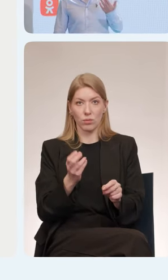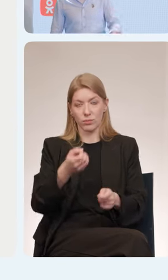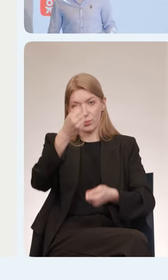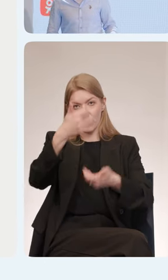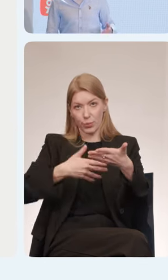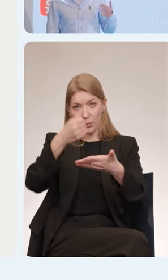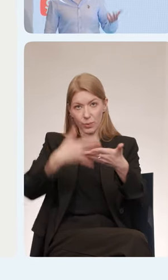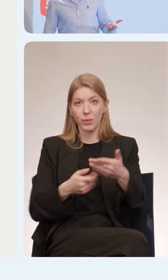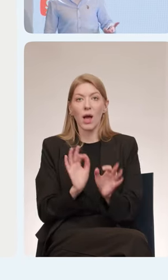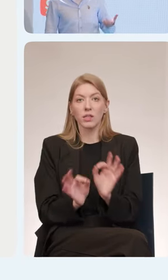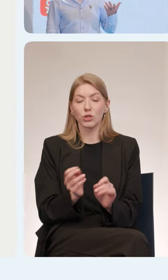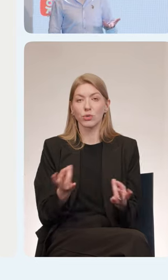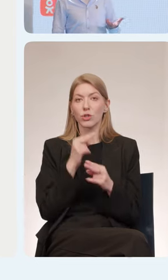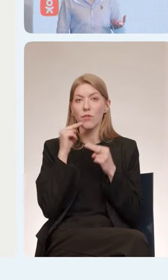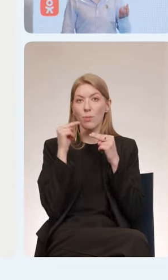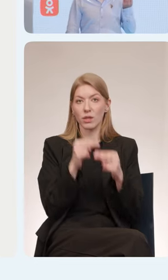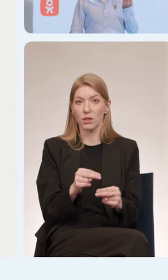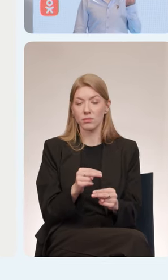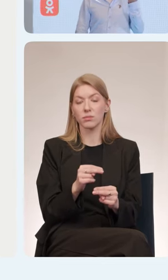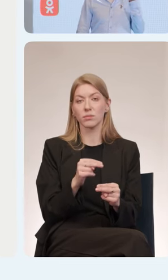внимание, и мы всегда советуем обращать внимание на метрики